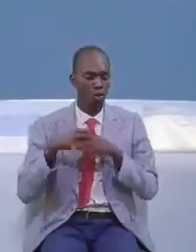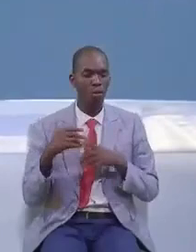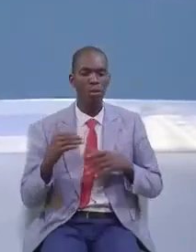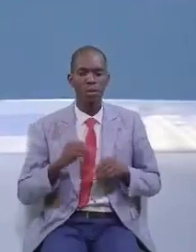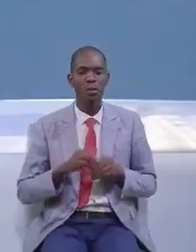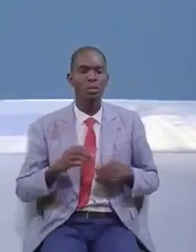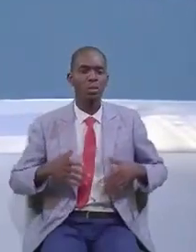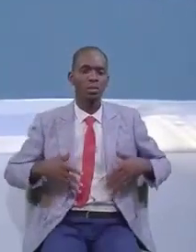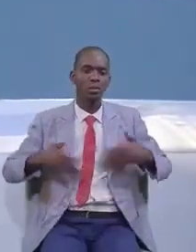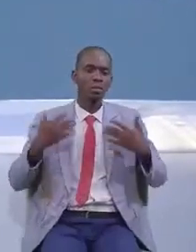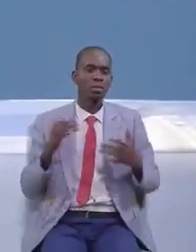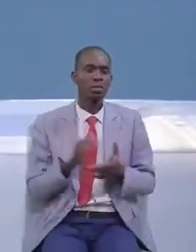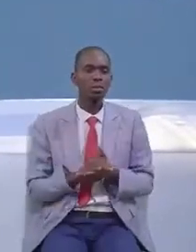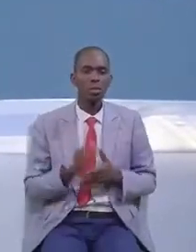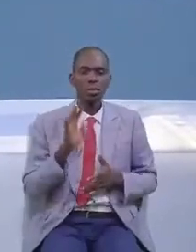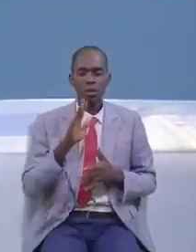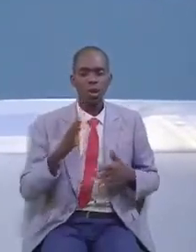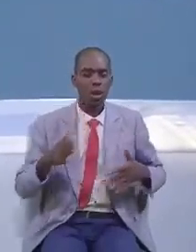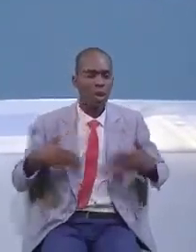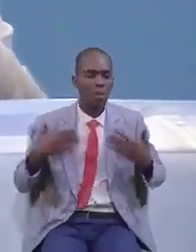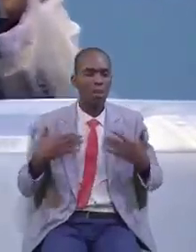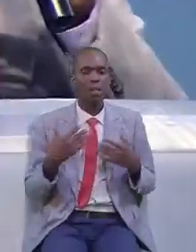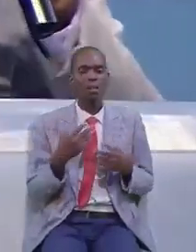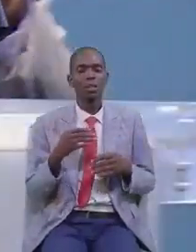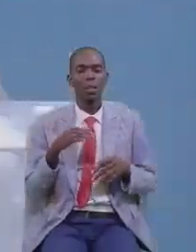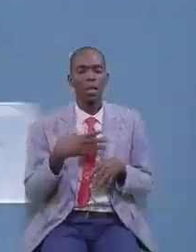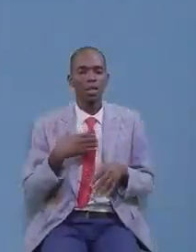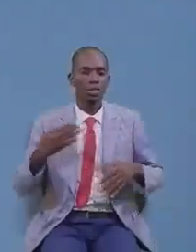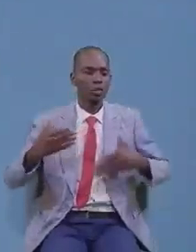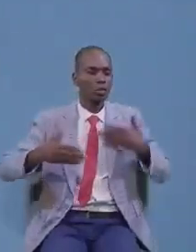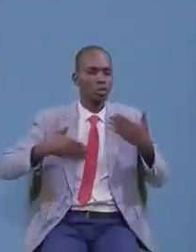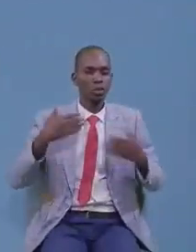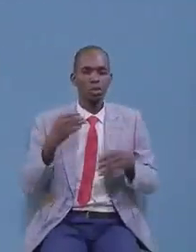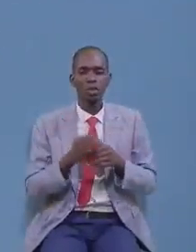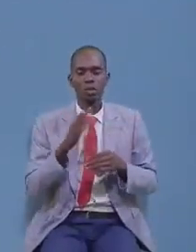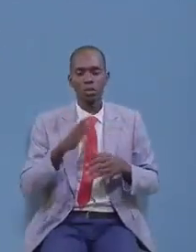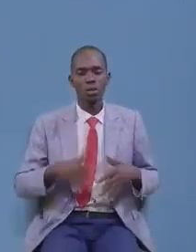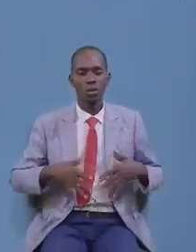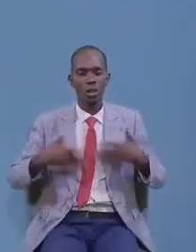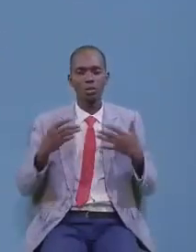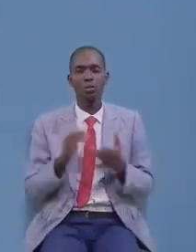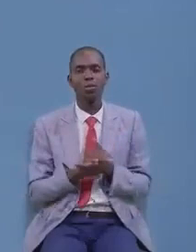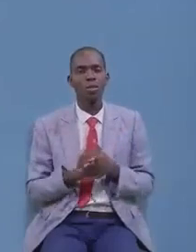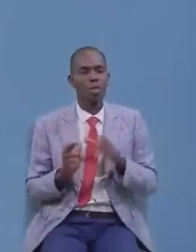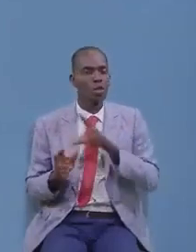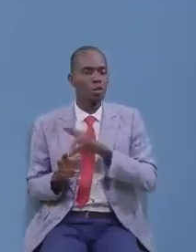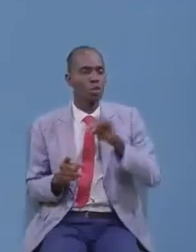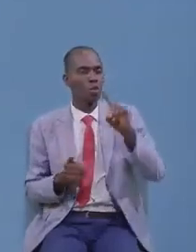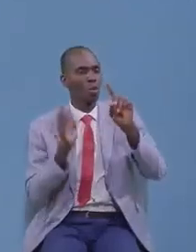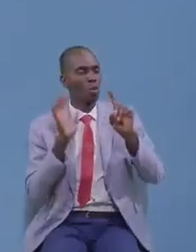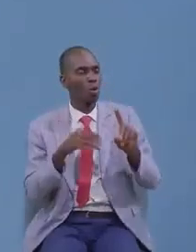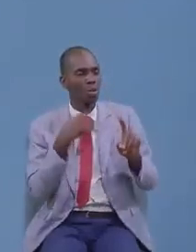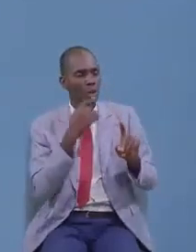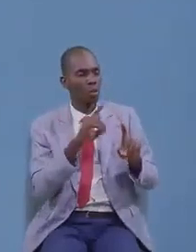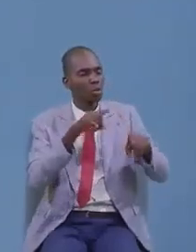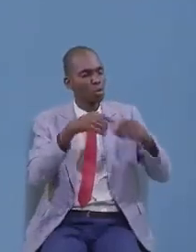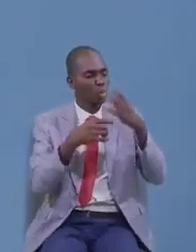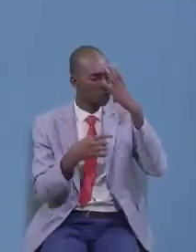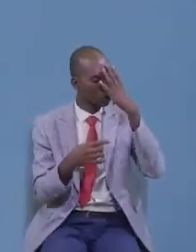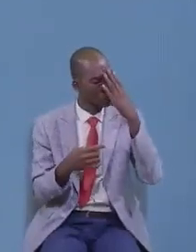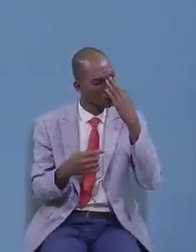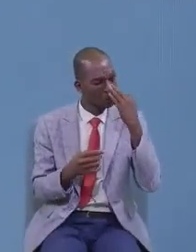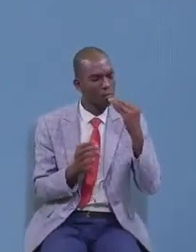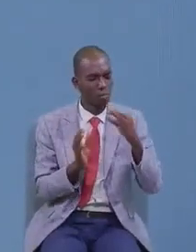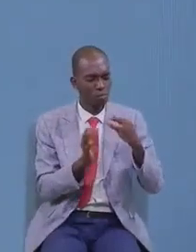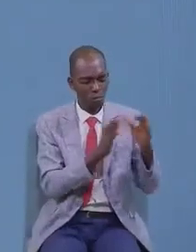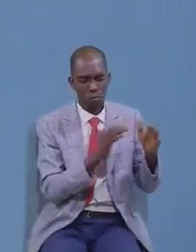మీ సౌకర్యాలు కూడా, your happiness, your joy in life, అలాగే మీ జీవితంలో సంతోషం కూడా, nobody can say go to sleep, I'll watch over your